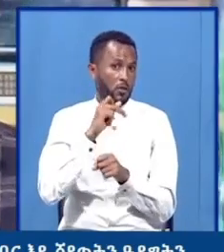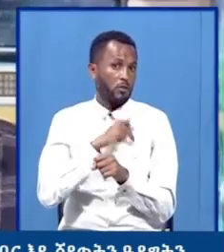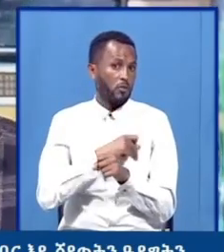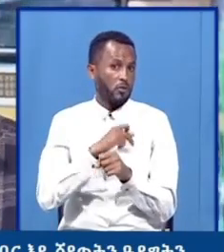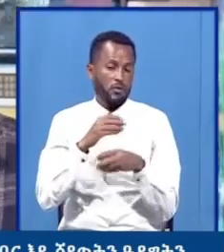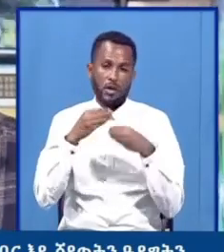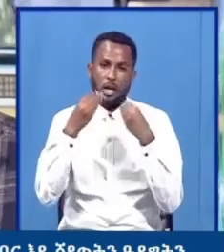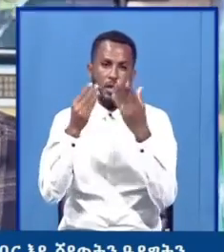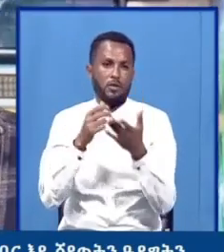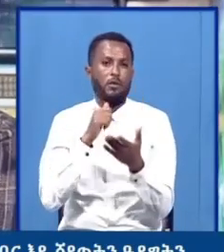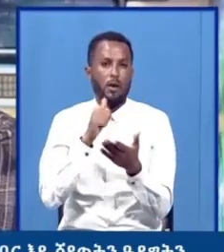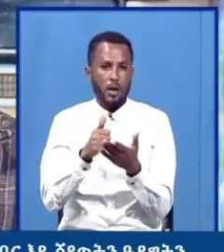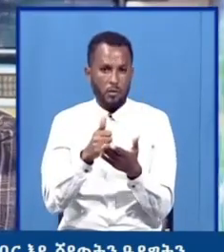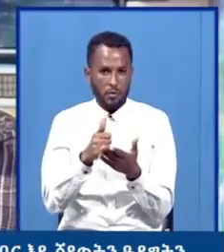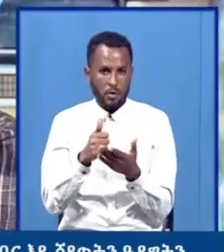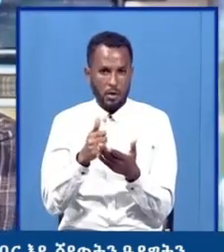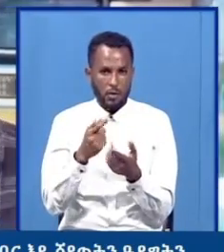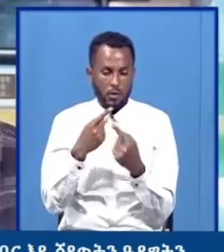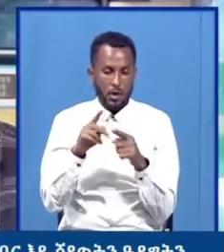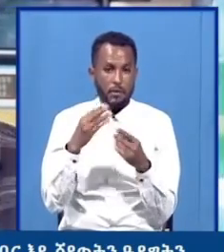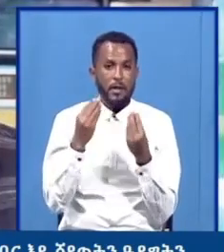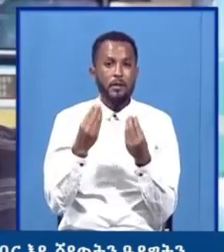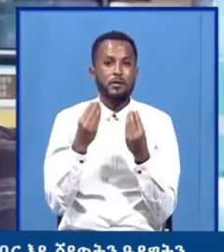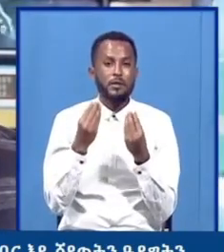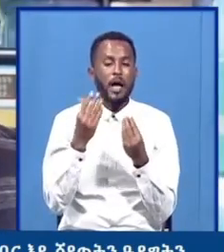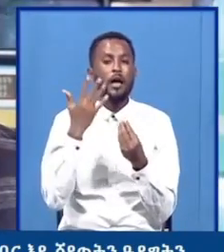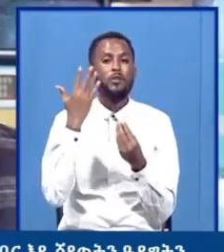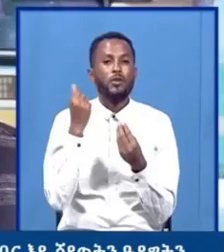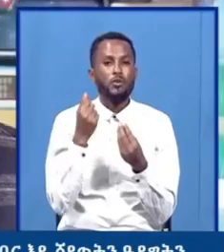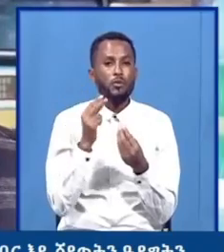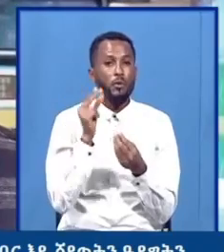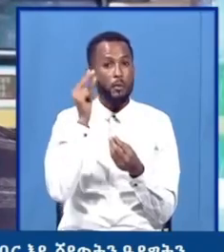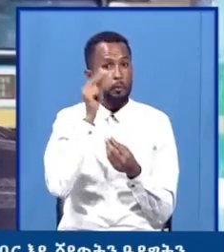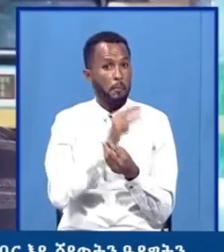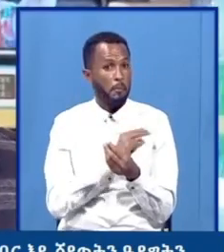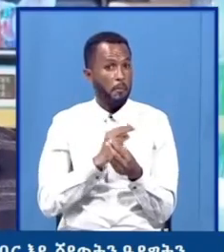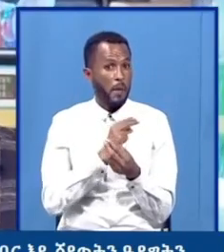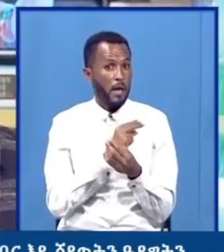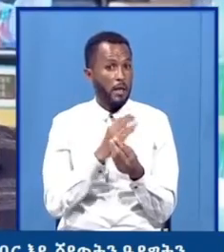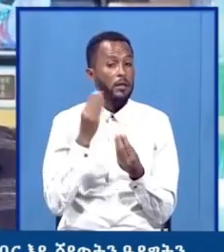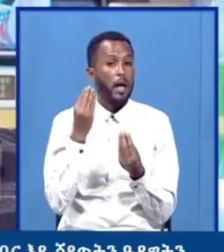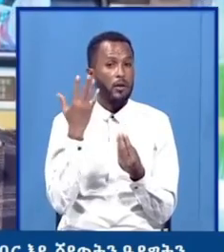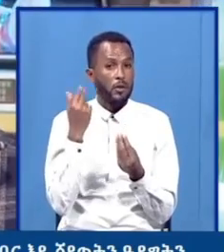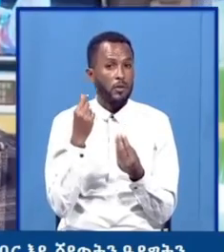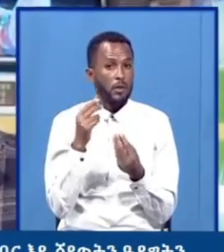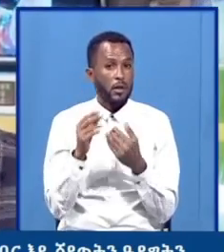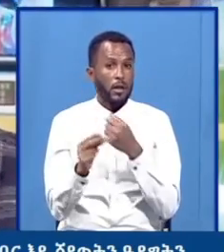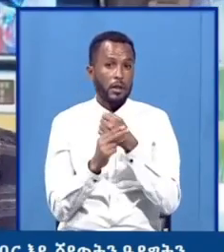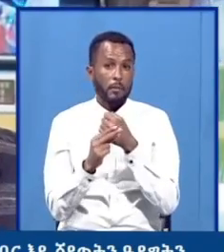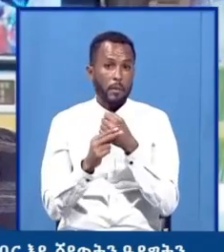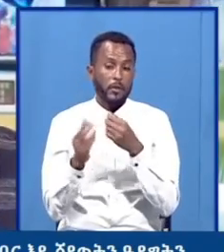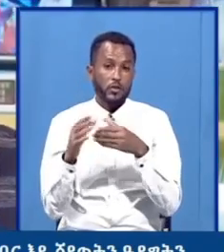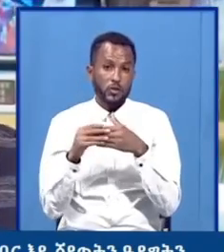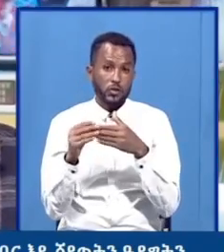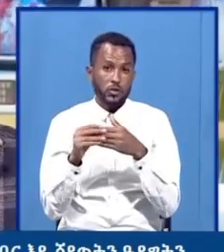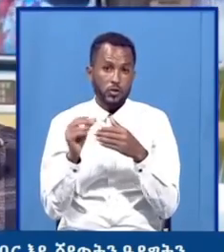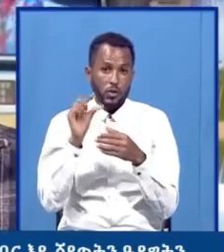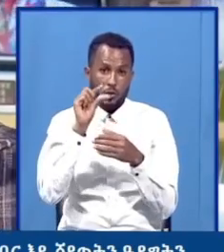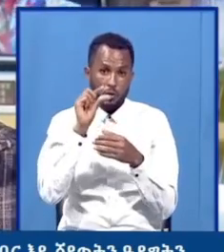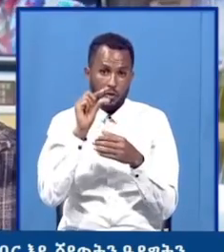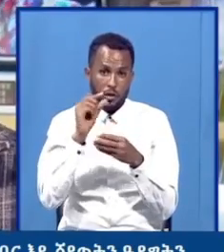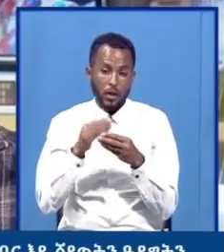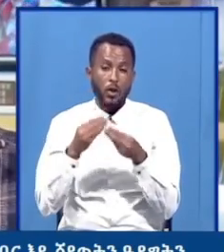ወይ ለተፈለየ ነገር ቀድሚ ሕዚ ክዝተ ዓይነት ባህርታት ንርኢ ነርና ካብ ባንኪ ቅርሺ ሓቂ ገደብ ገይሮምሉ ነይሮም ዝተወሰነ